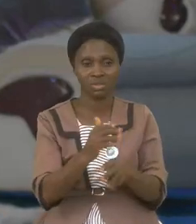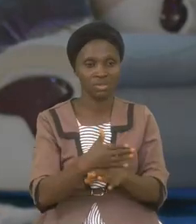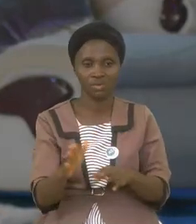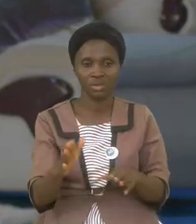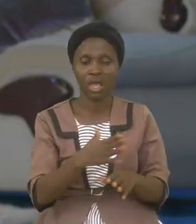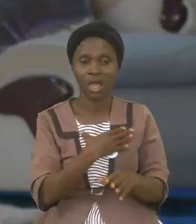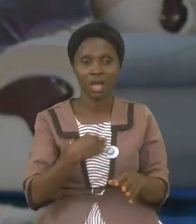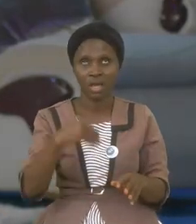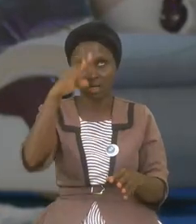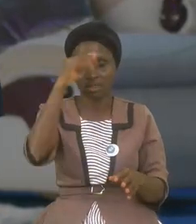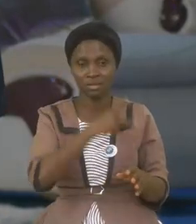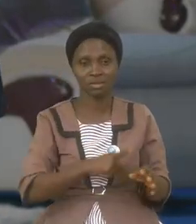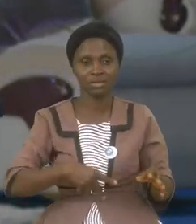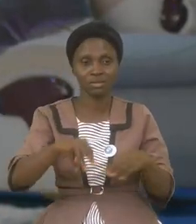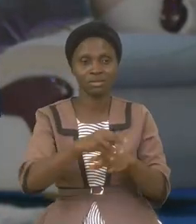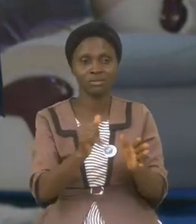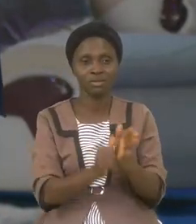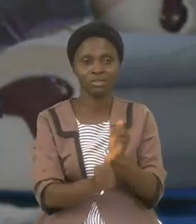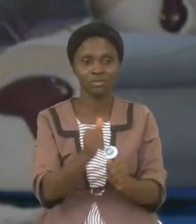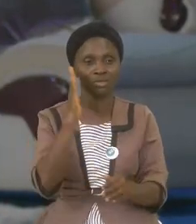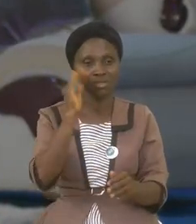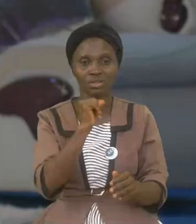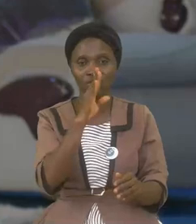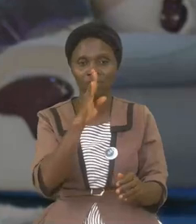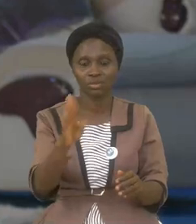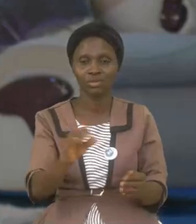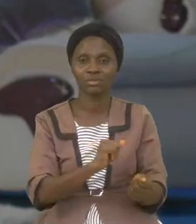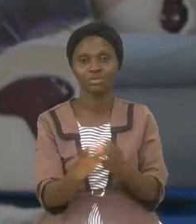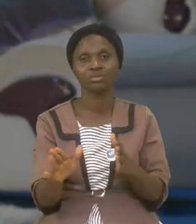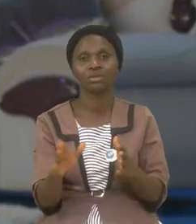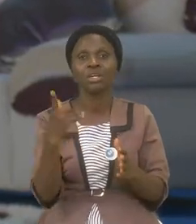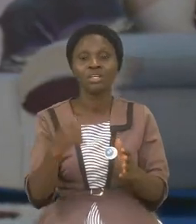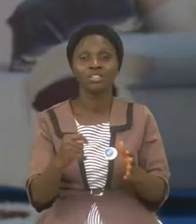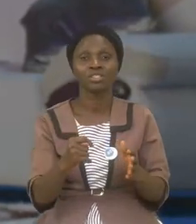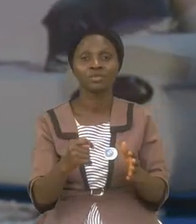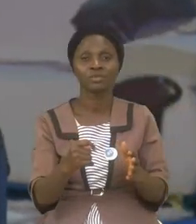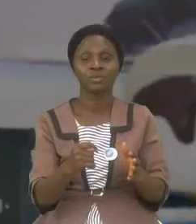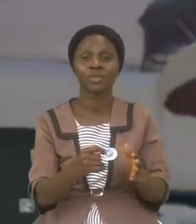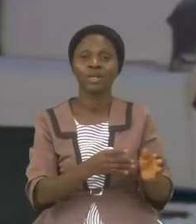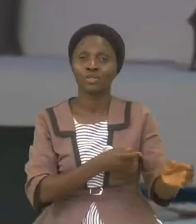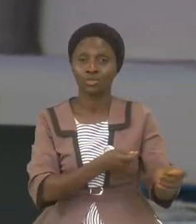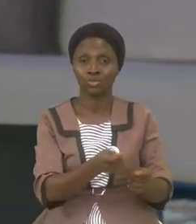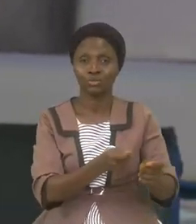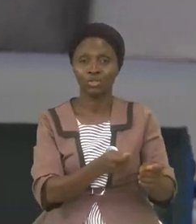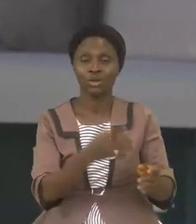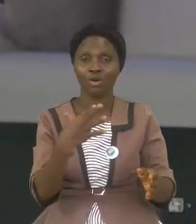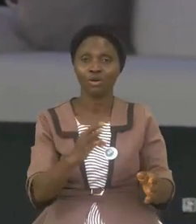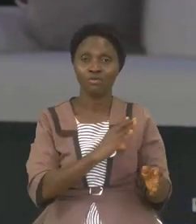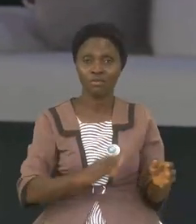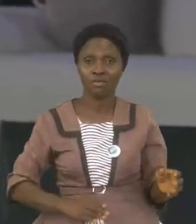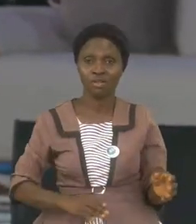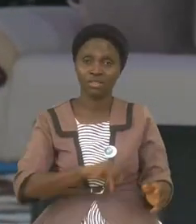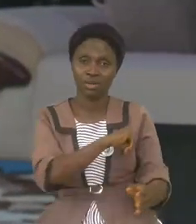domination est une domination éternelle qui ne passera point. La domination de Christ,